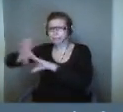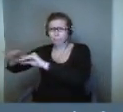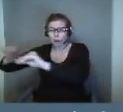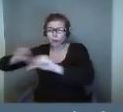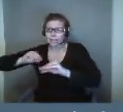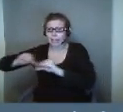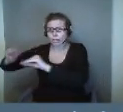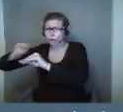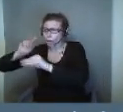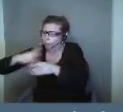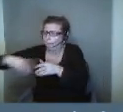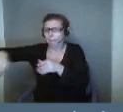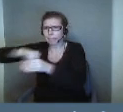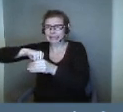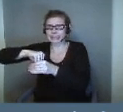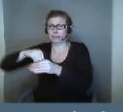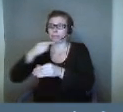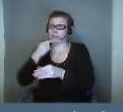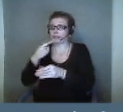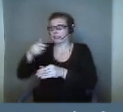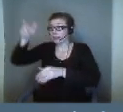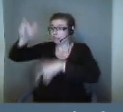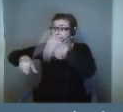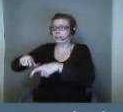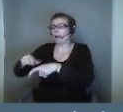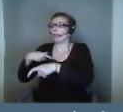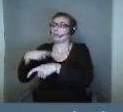chaîne des compétences d'accessibilité. On en a également